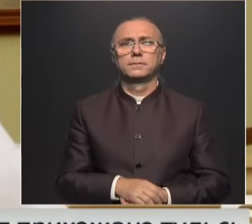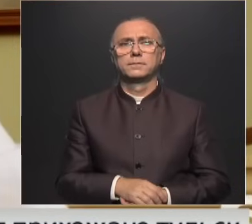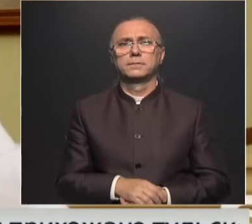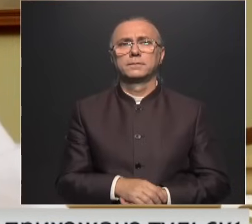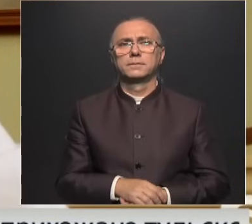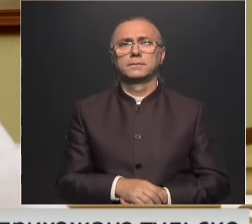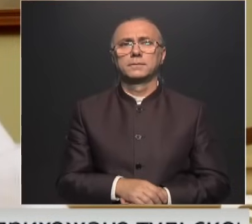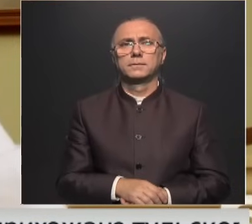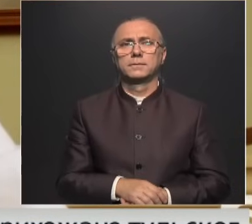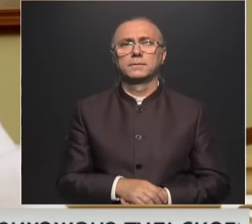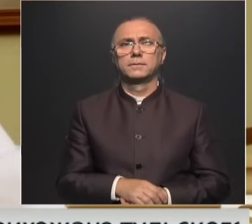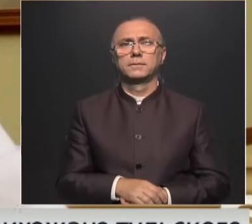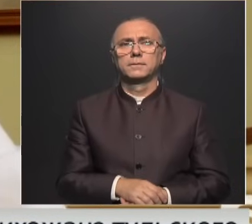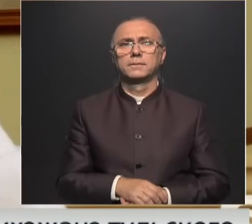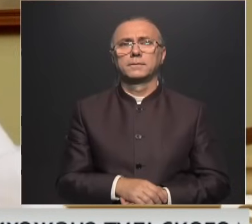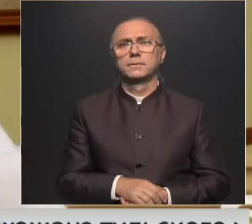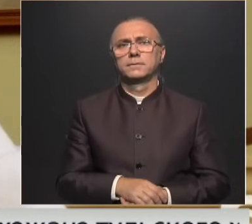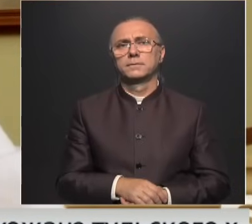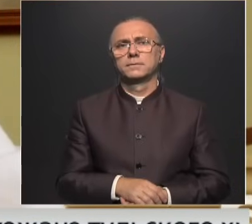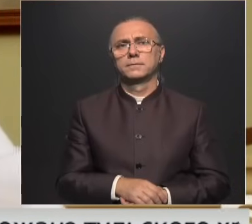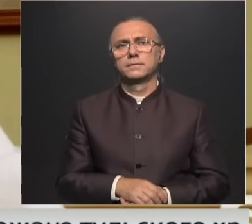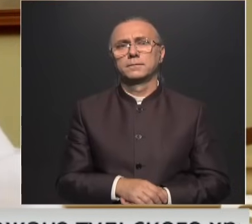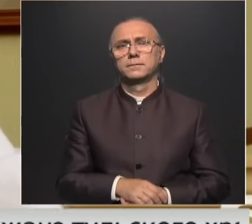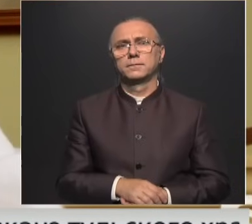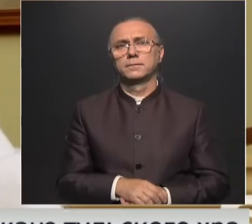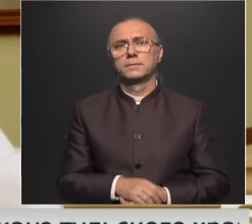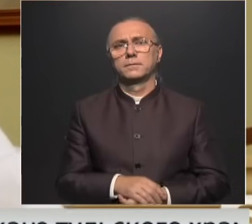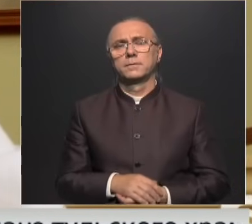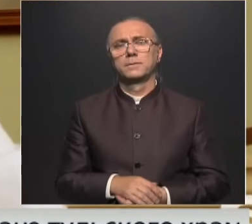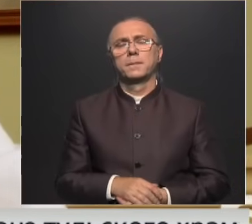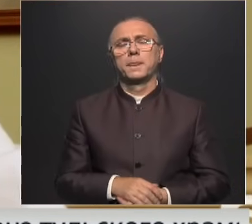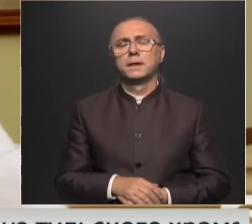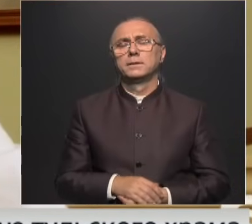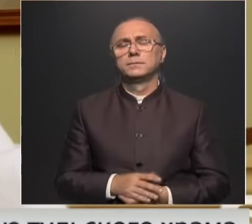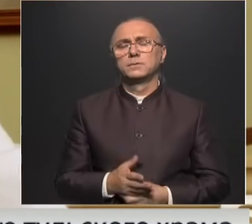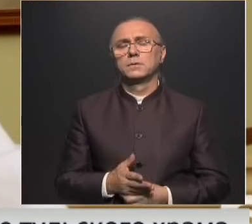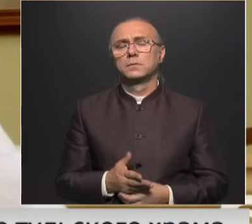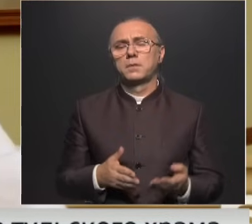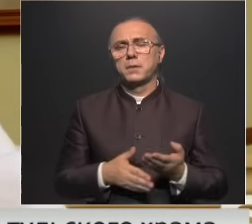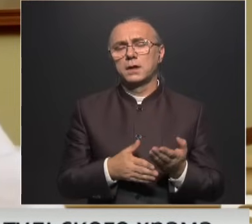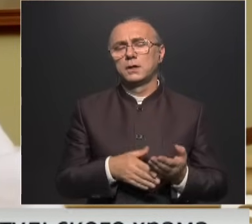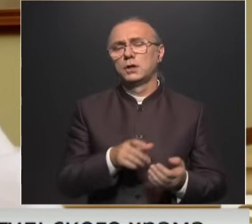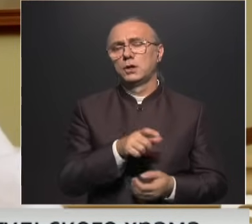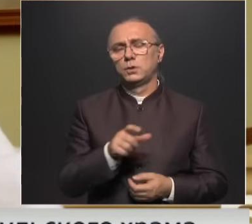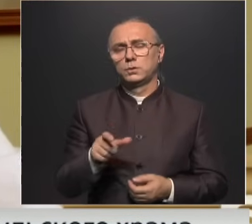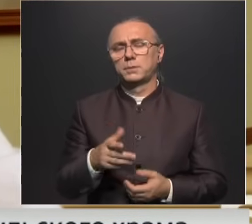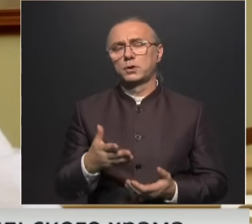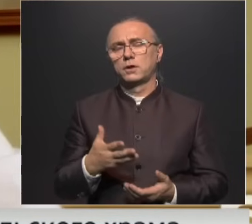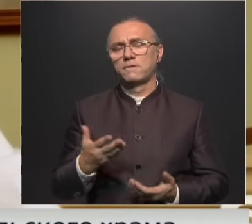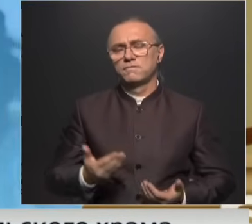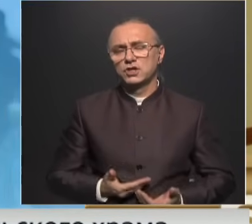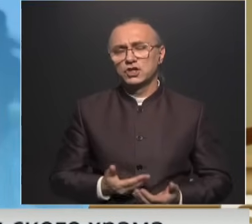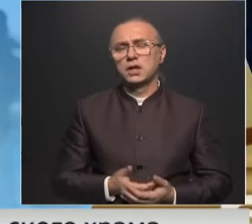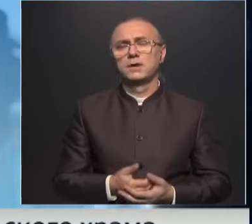такое направление деятельности, это помощь как раз пострадавшим, которые получили, потеряли конечности, тратили ампутации